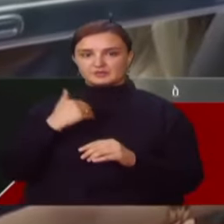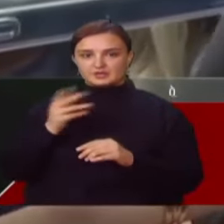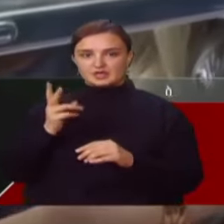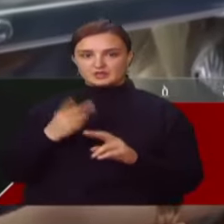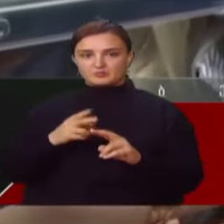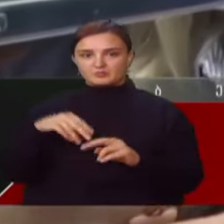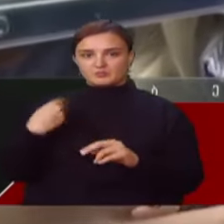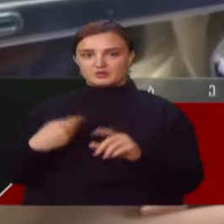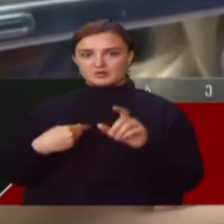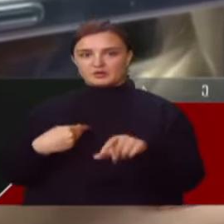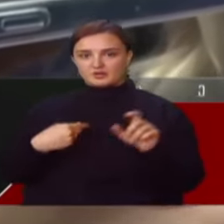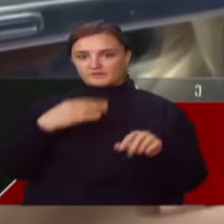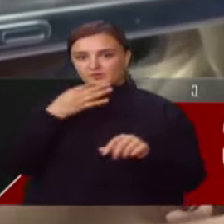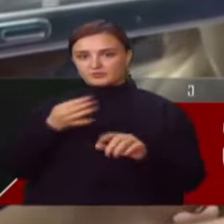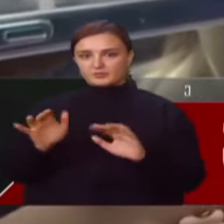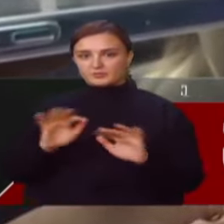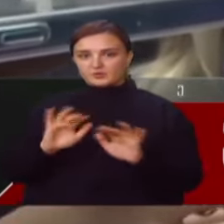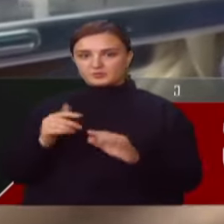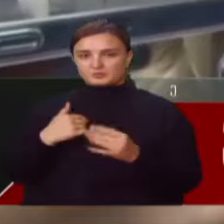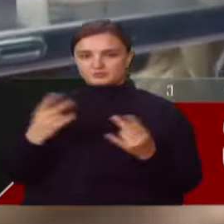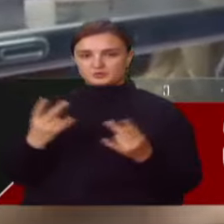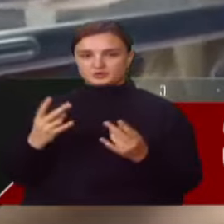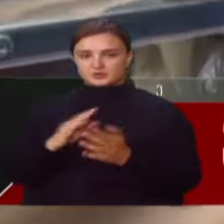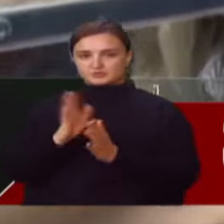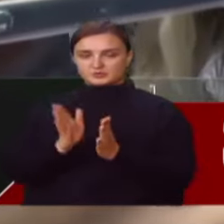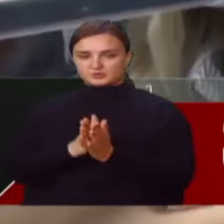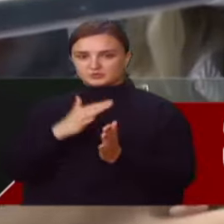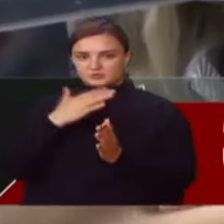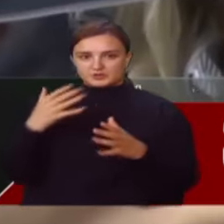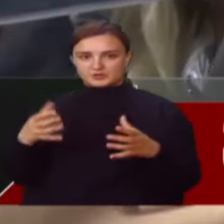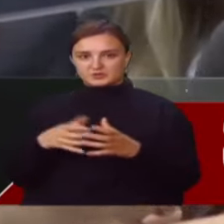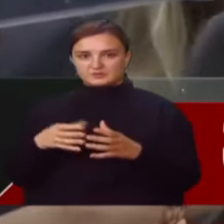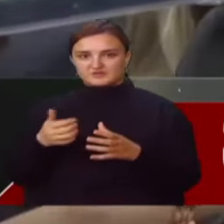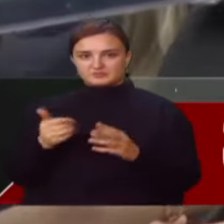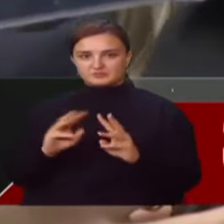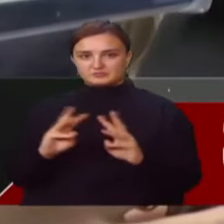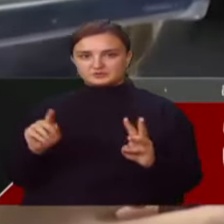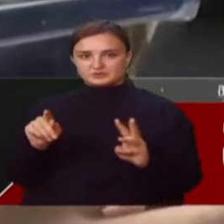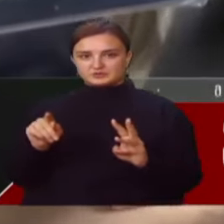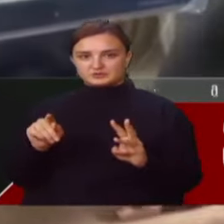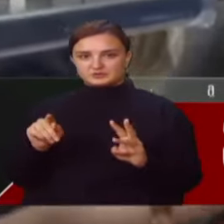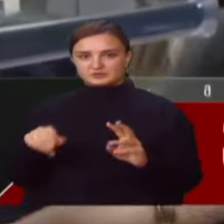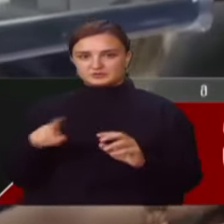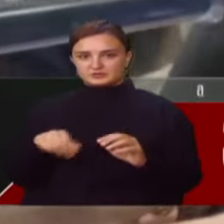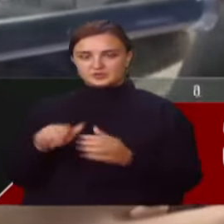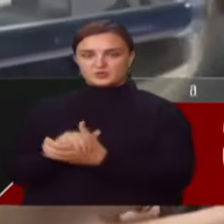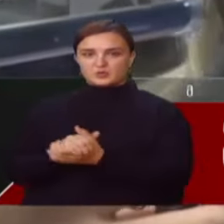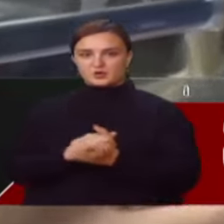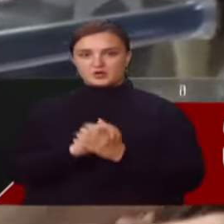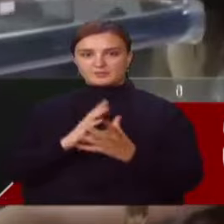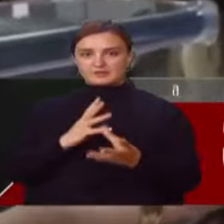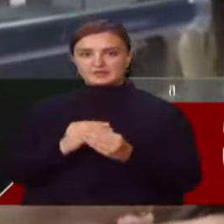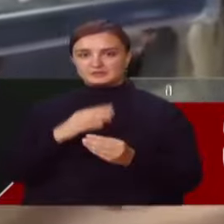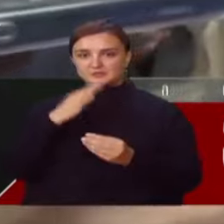ამიტომ ფრანგ ხალხს ვეუბნები, რომ მოქმედებისთვის მჭირდება აბსოლუტური უმრავლესობა. პრემიერ-მინისტრის შედარებითი უმრავლესობით კოჰაბიტაციაში ბევრი